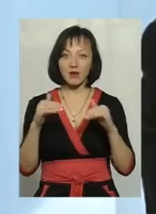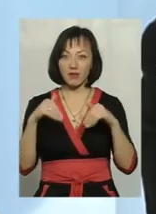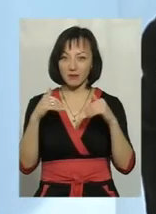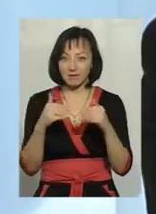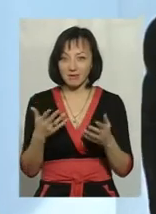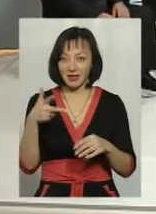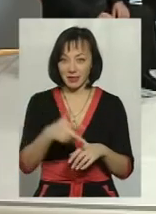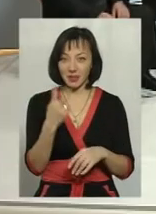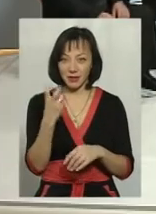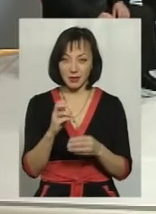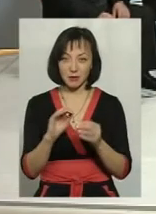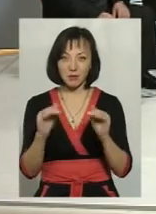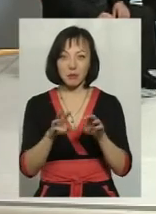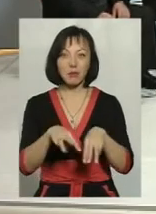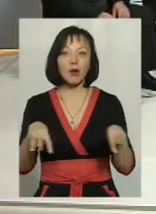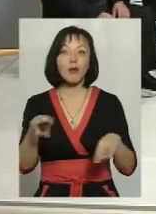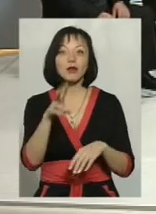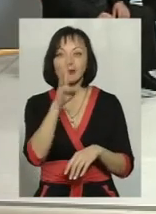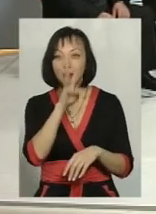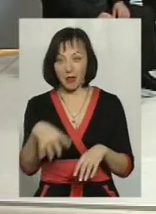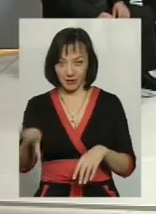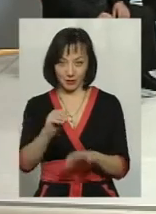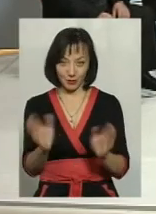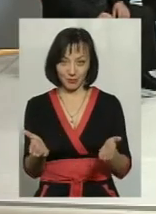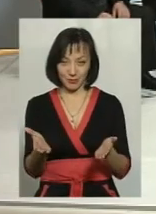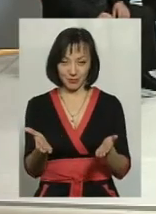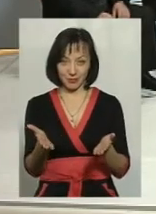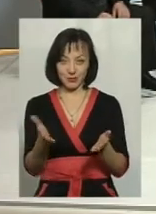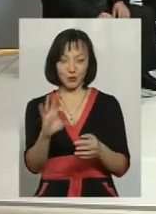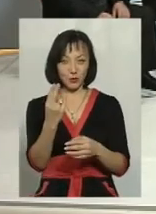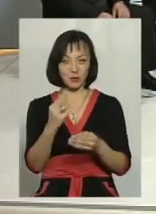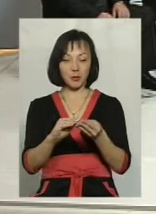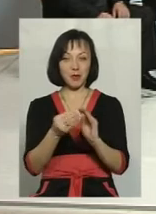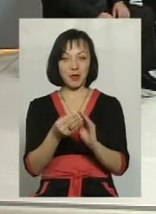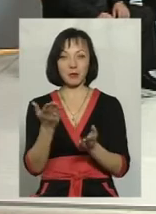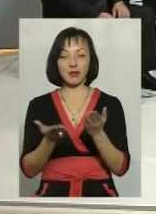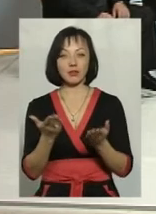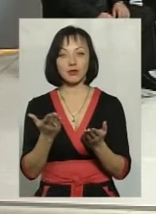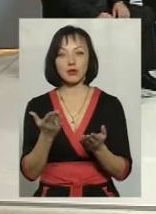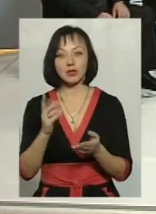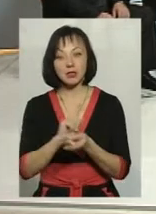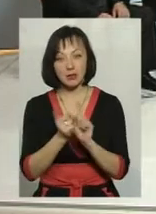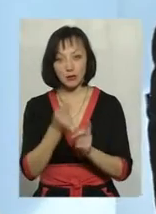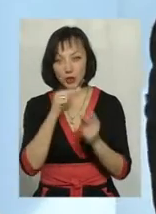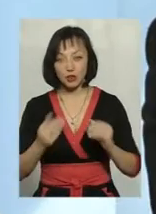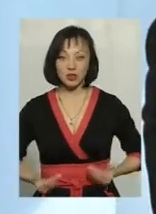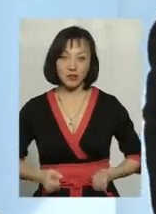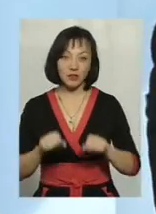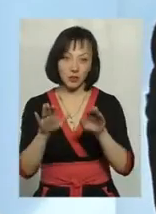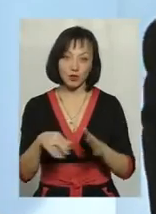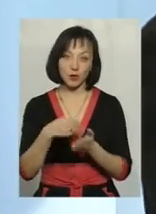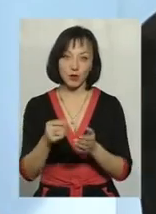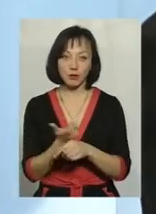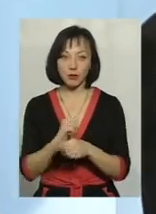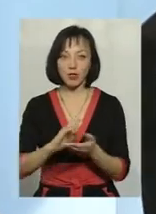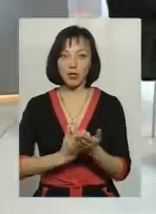мінімально. У нас же будуть мільйонні зарплати всі. І соціальна проблема, якщо ми станемо краще жити, вирішиться, будуть купляти